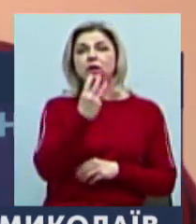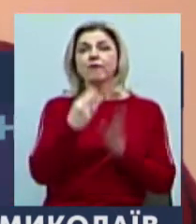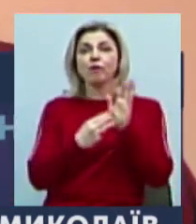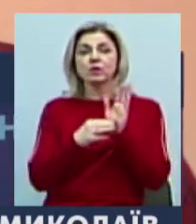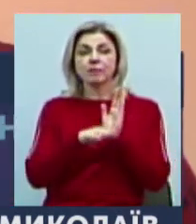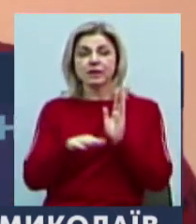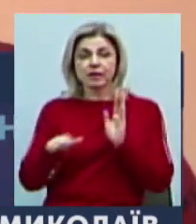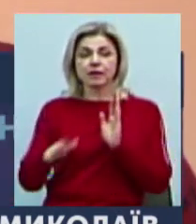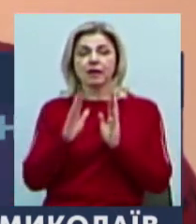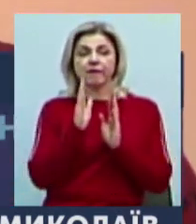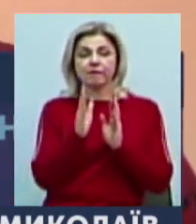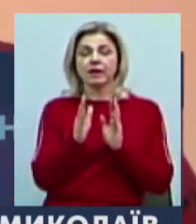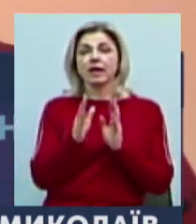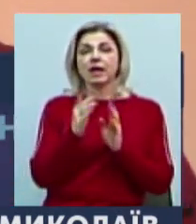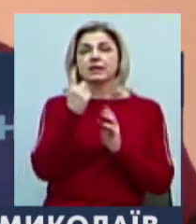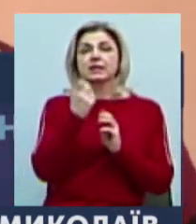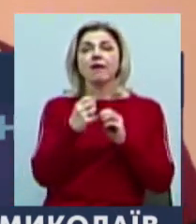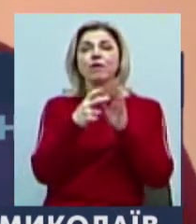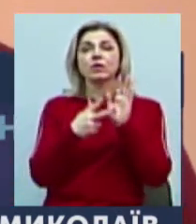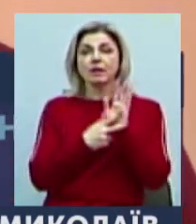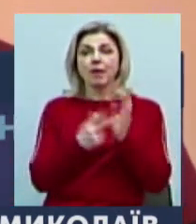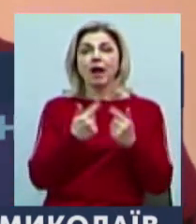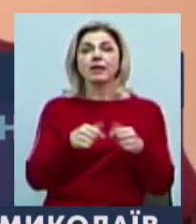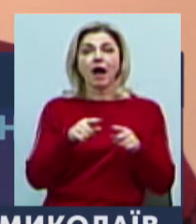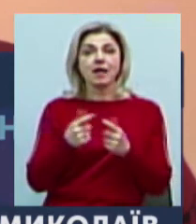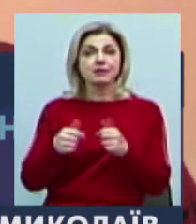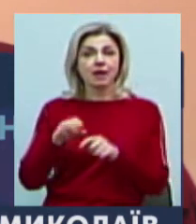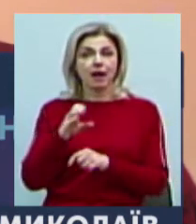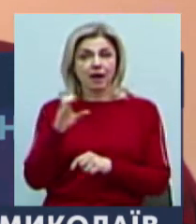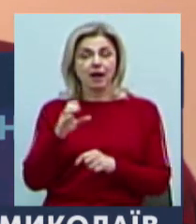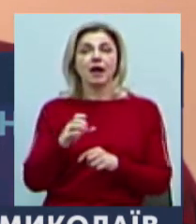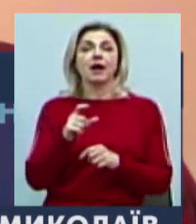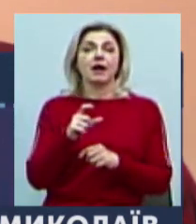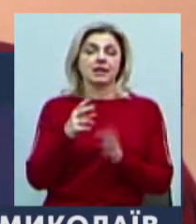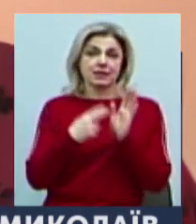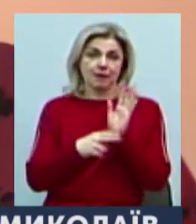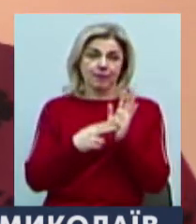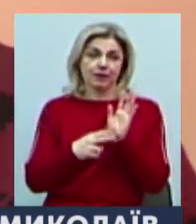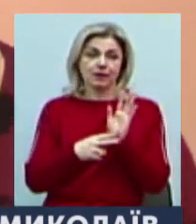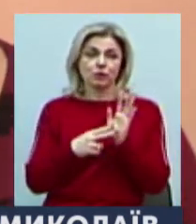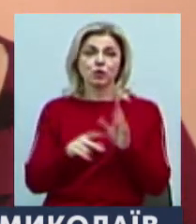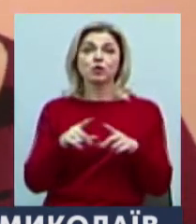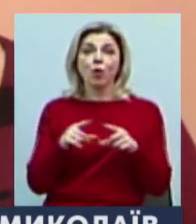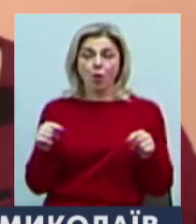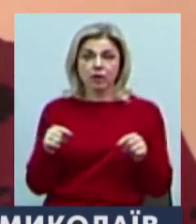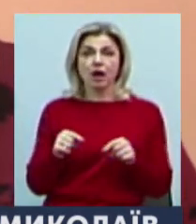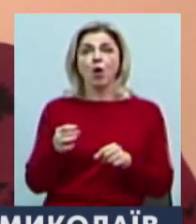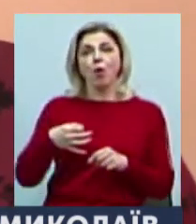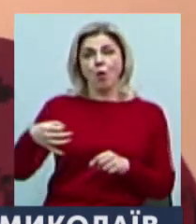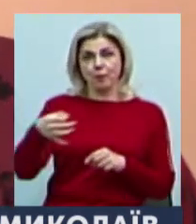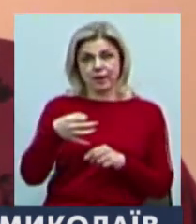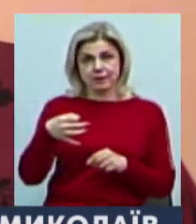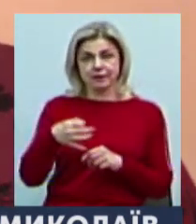дітей у 118 класах 70 шкіл